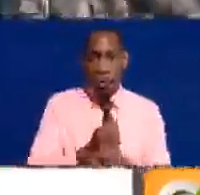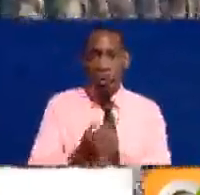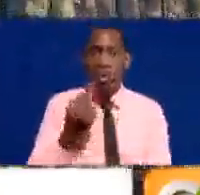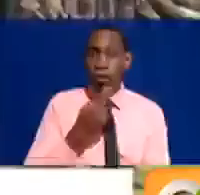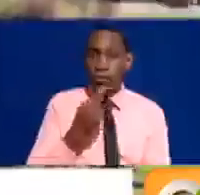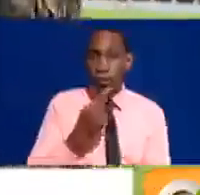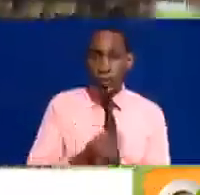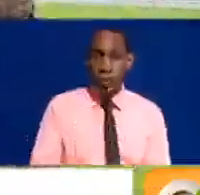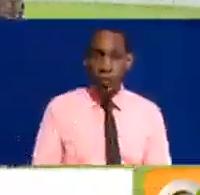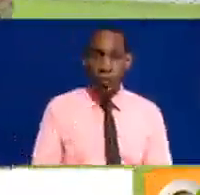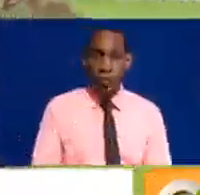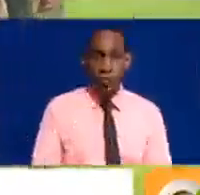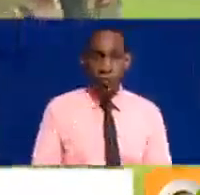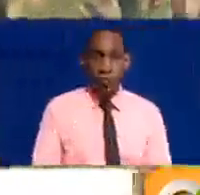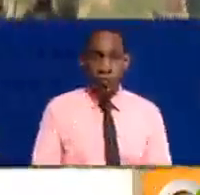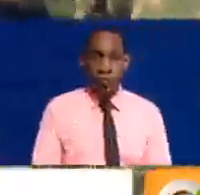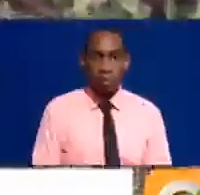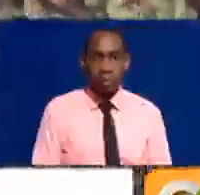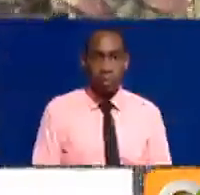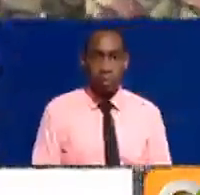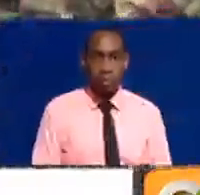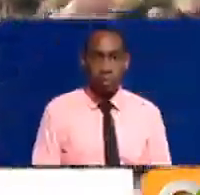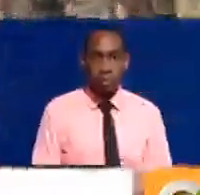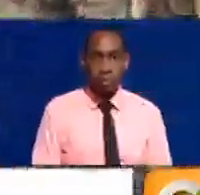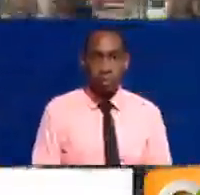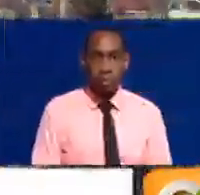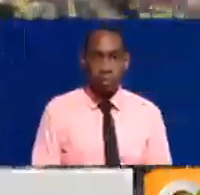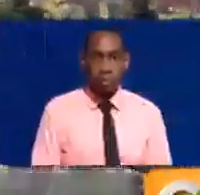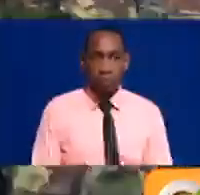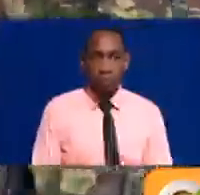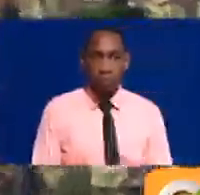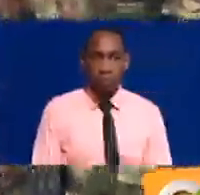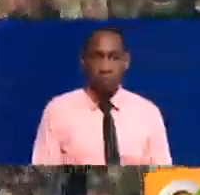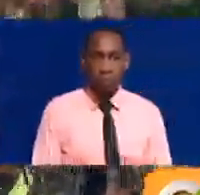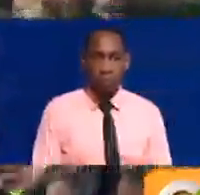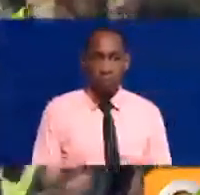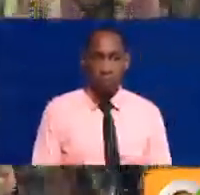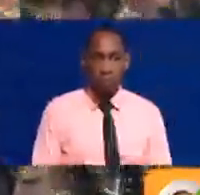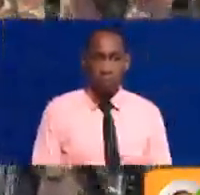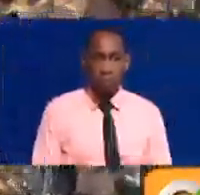siku ya Jumanne. Hassan Mugambi, Citizen Nipashe.